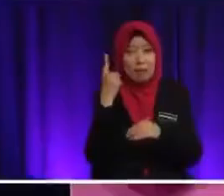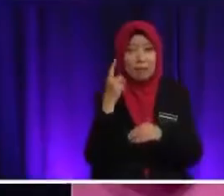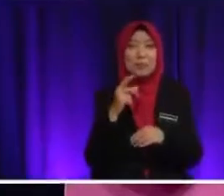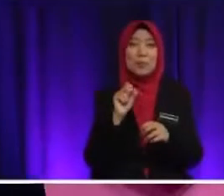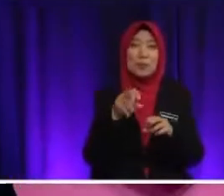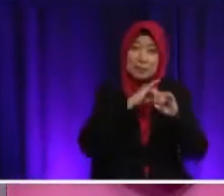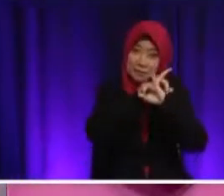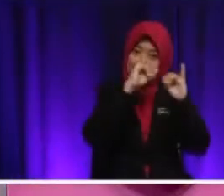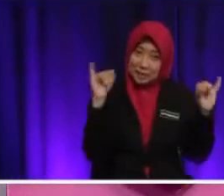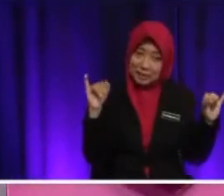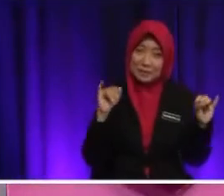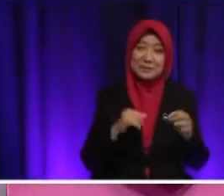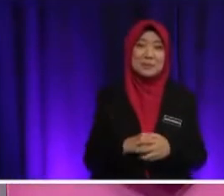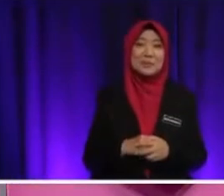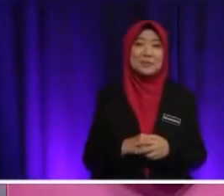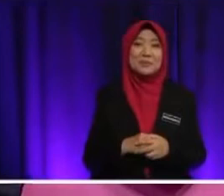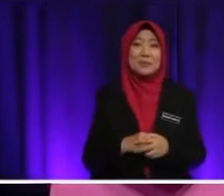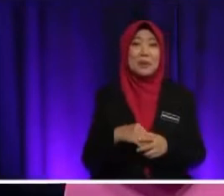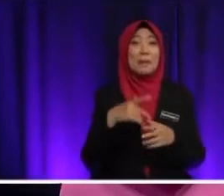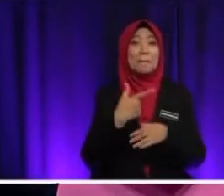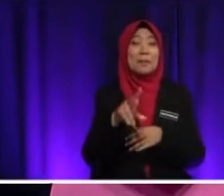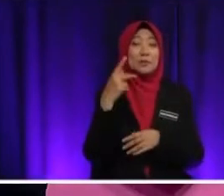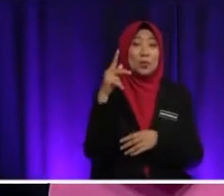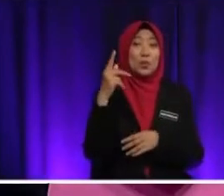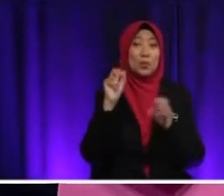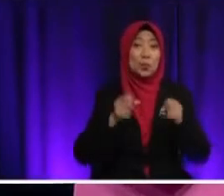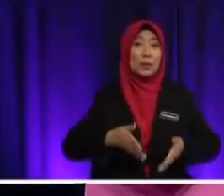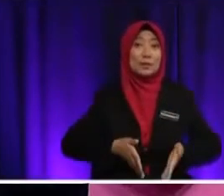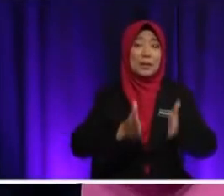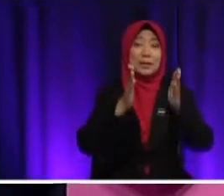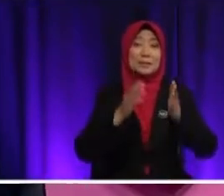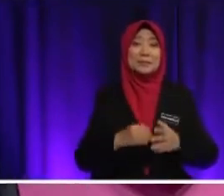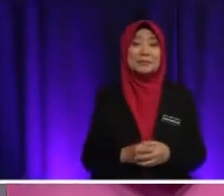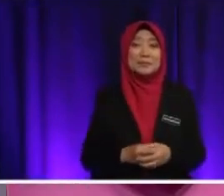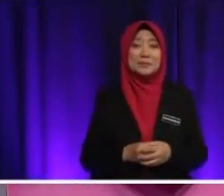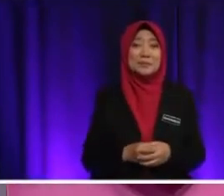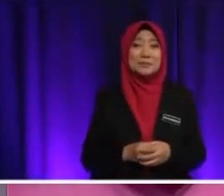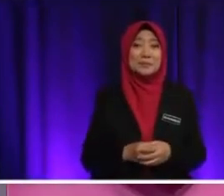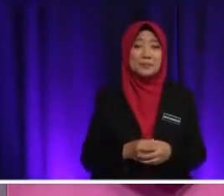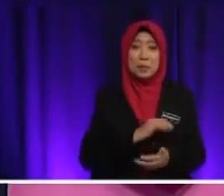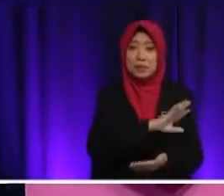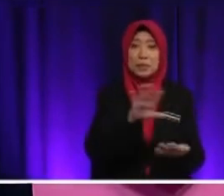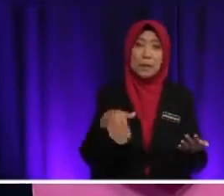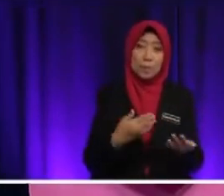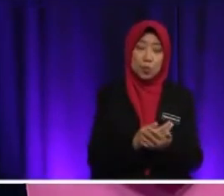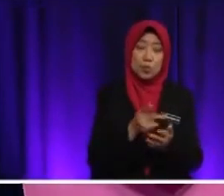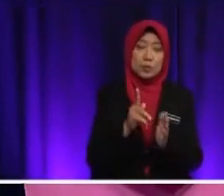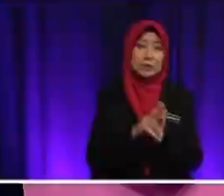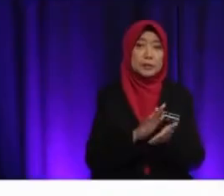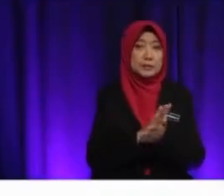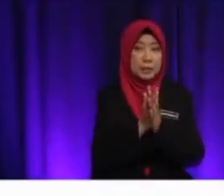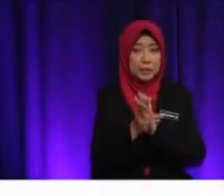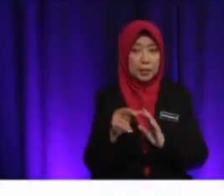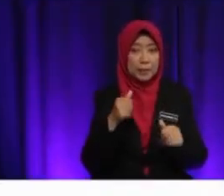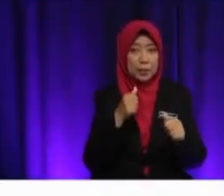kuning, boleh jalan. Okey, kita tengok lah. Okey, kita tengok satu contoh soalan kebat. Semua kejadian di alam ini mengikut